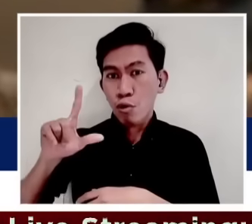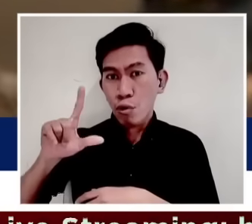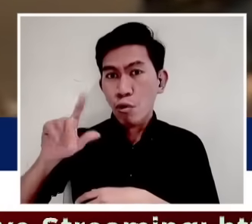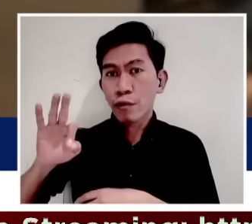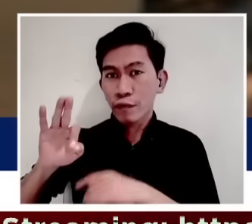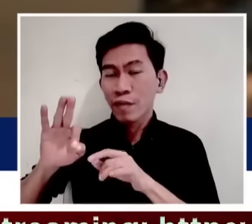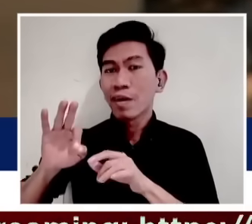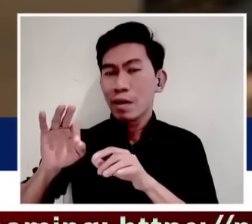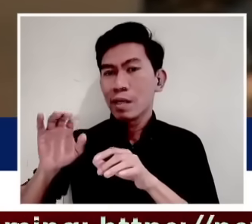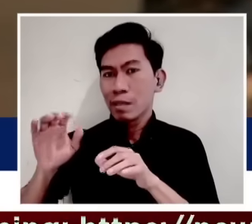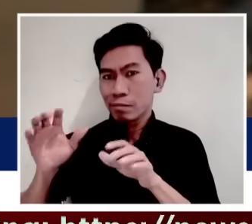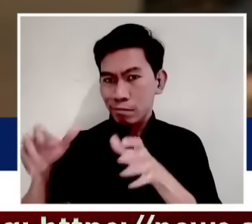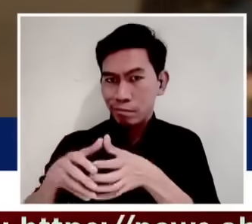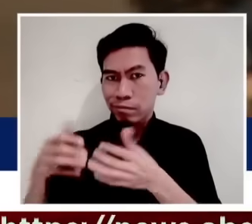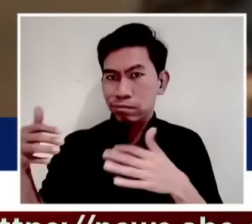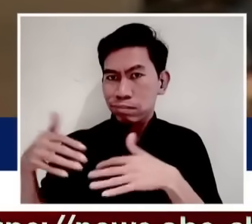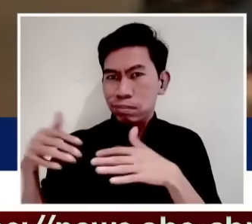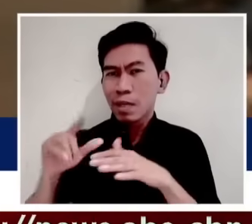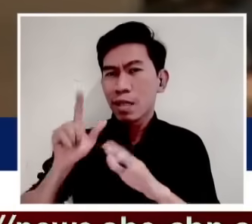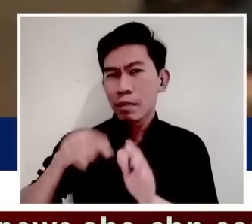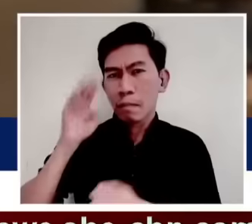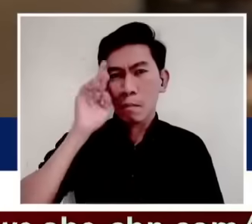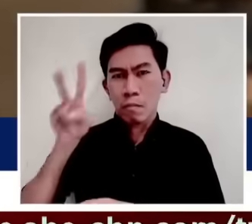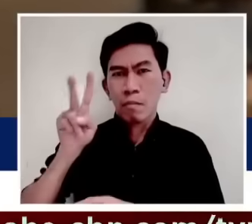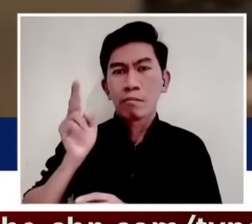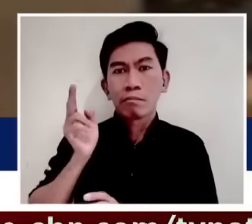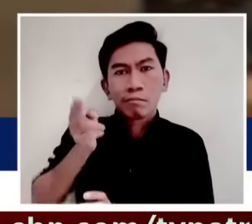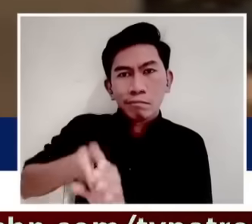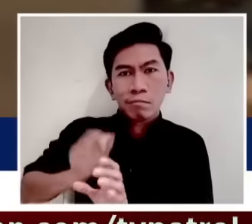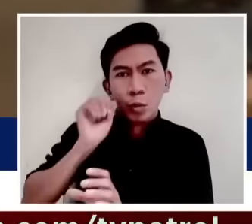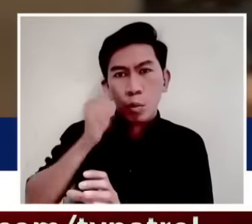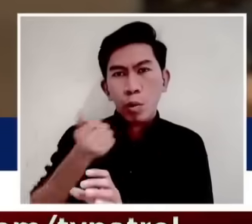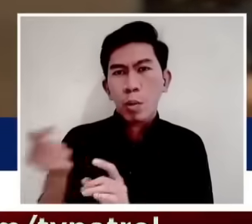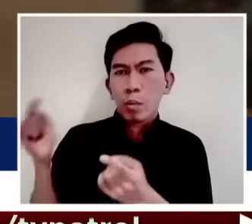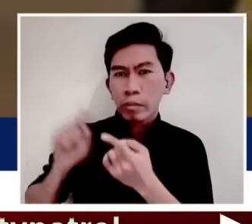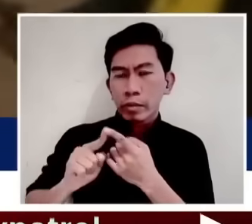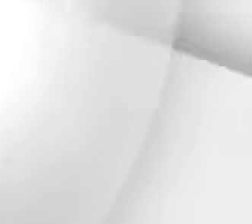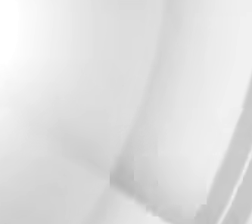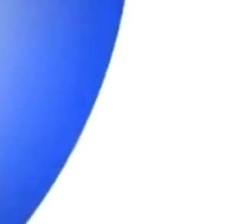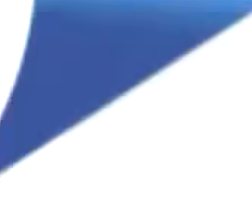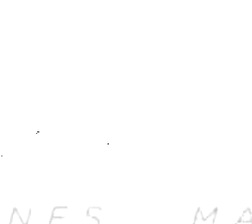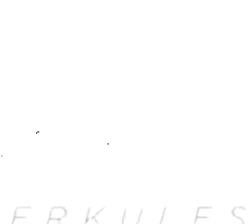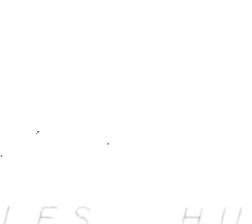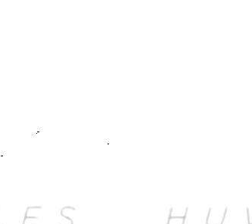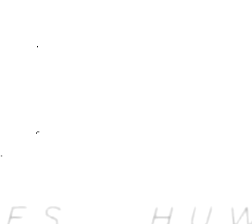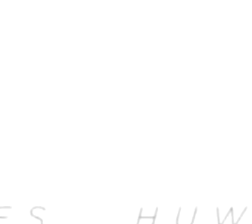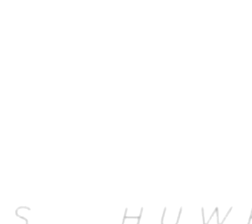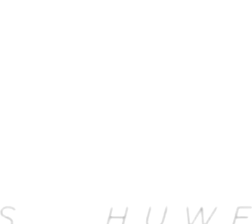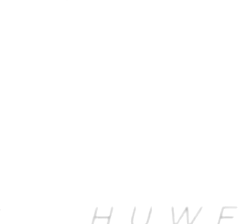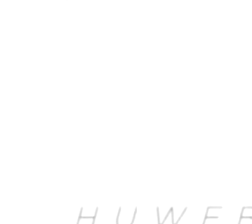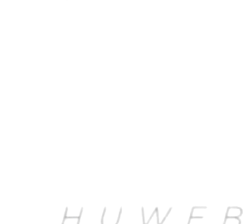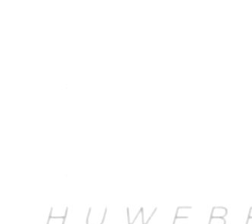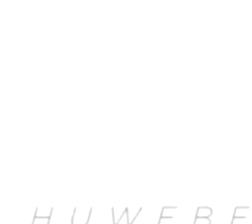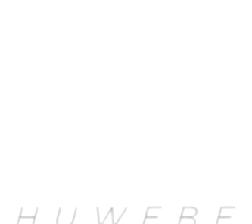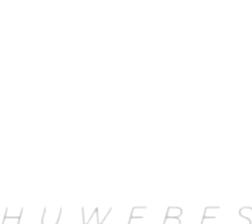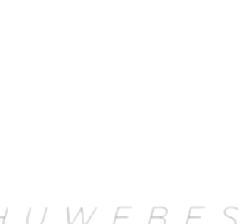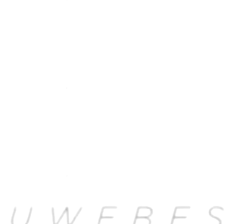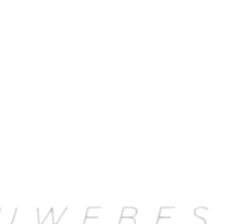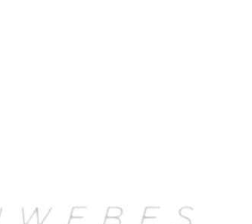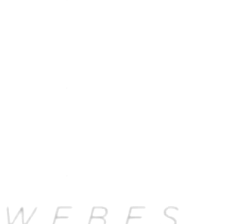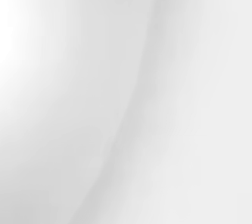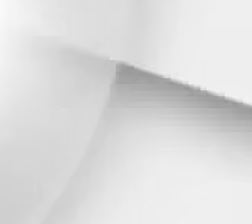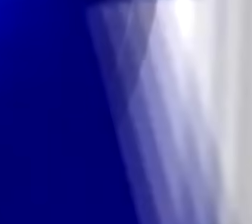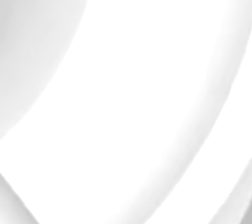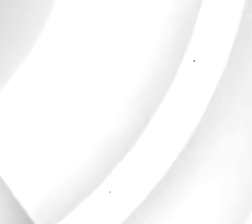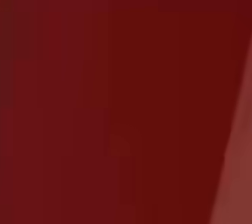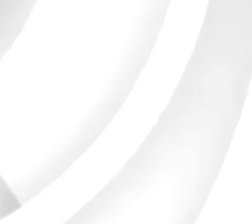namang dadaluhan ni Pangulong Ferdinand Marcos Jr. bukas hanggang sa Biyernes. Bernadette. Tuloy-tuloy po ang ating pagpapatrol